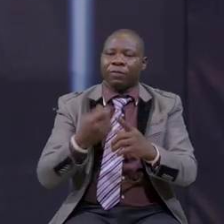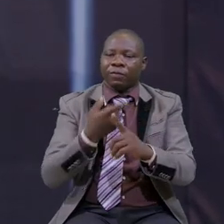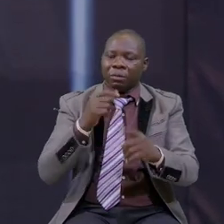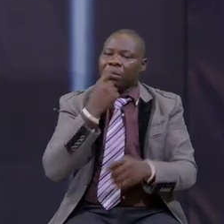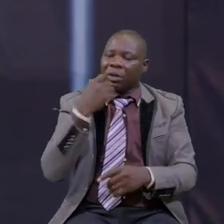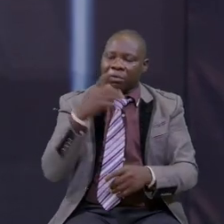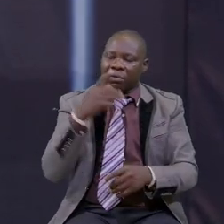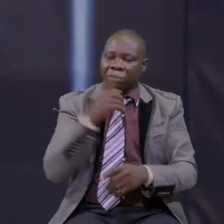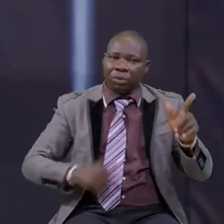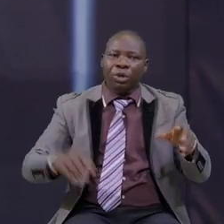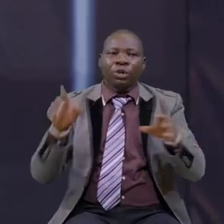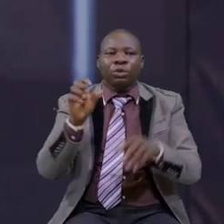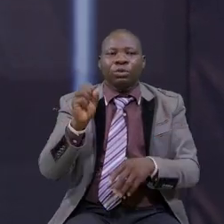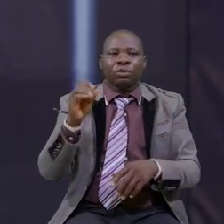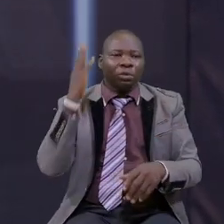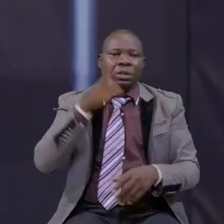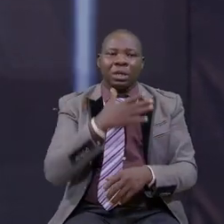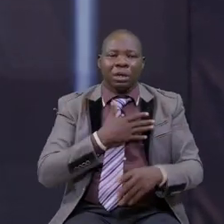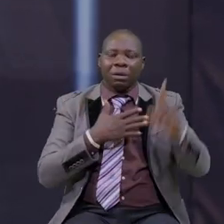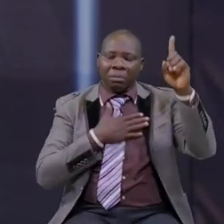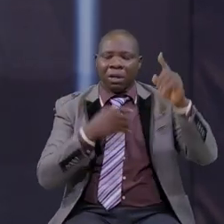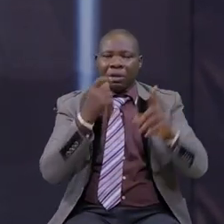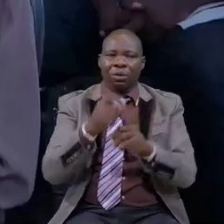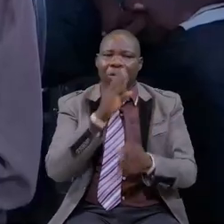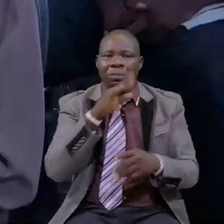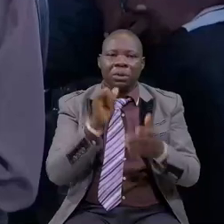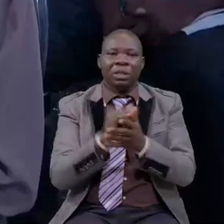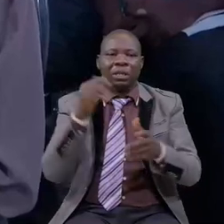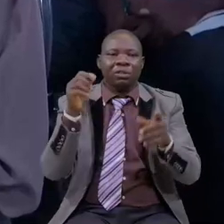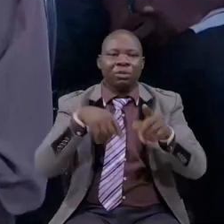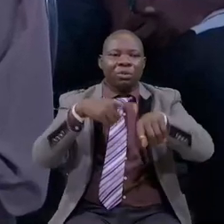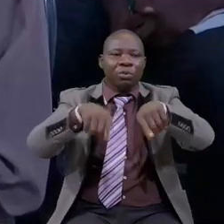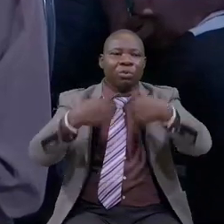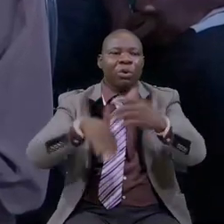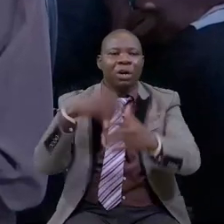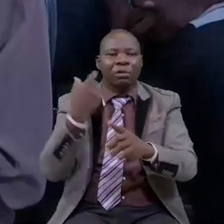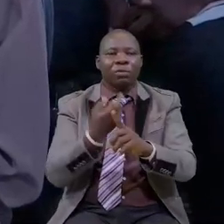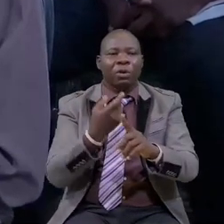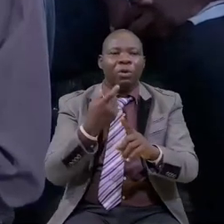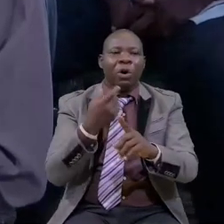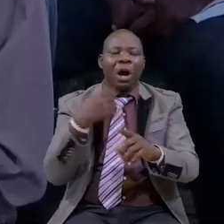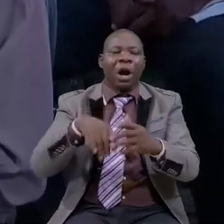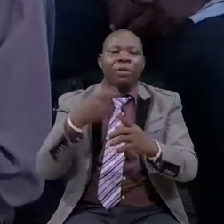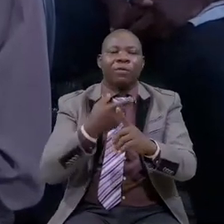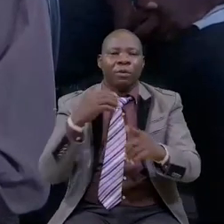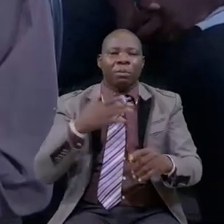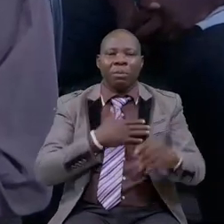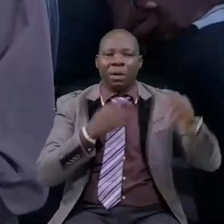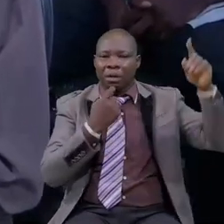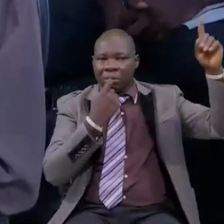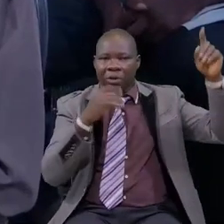qui sort de ma bouche. Elle ne retourne point à moi sans